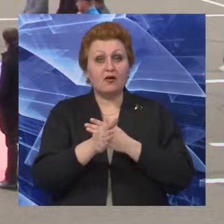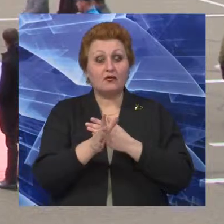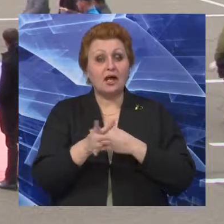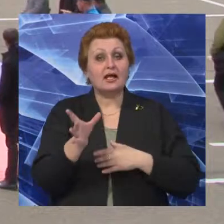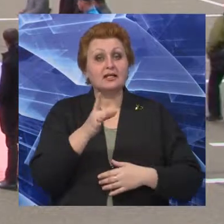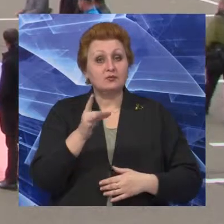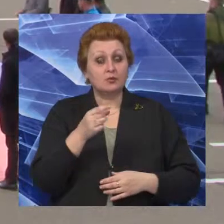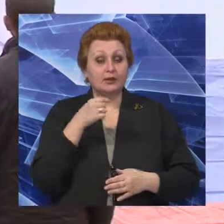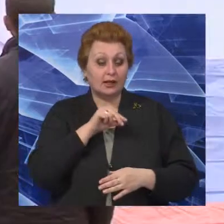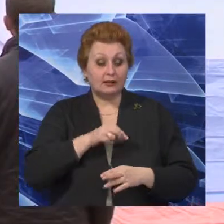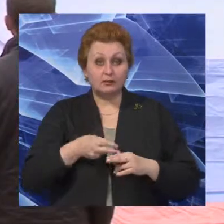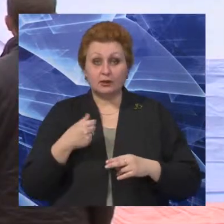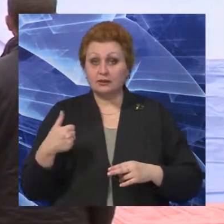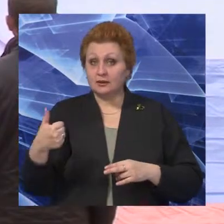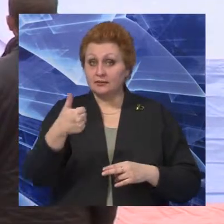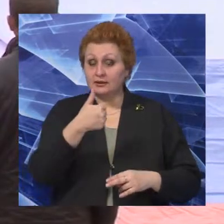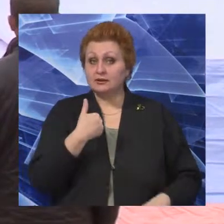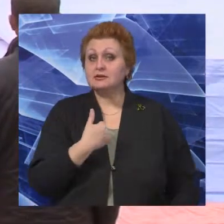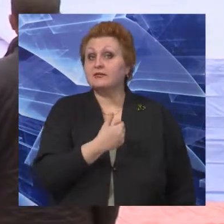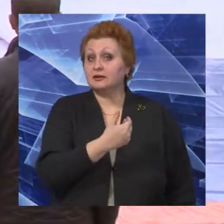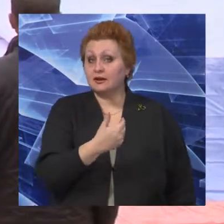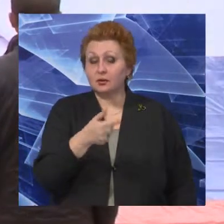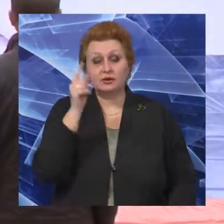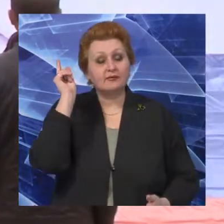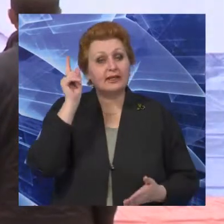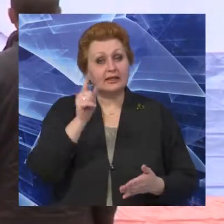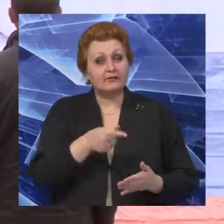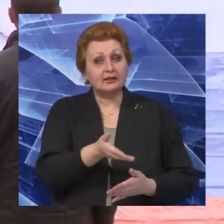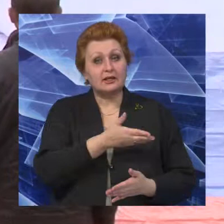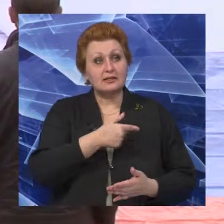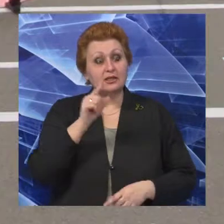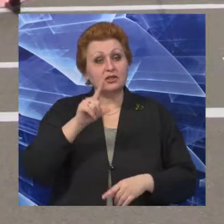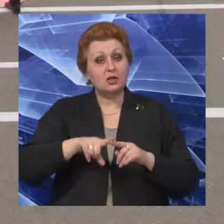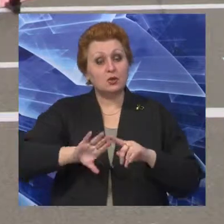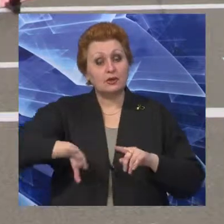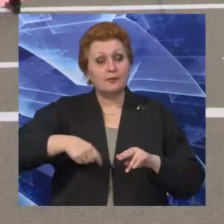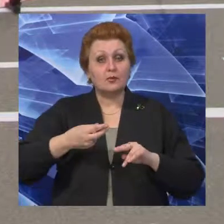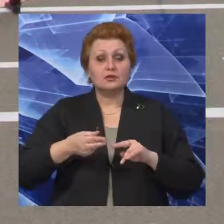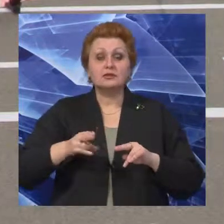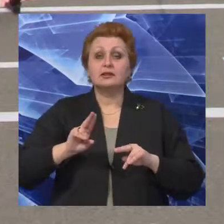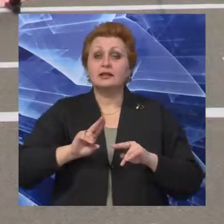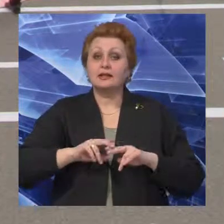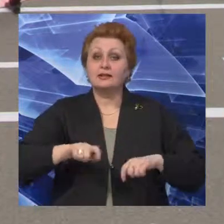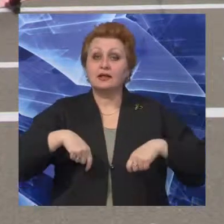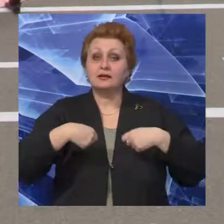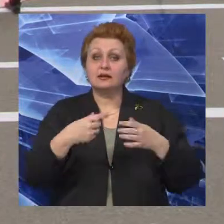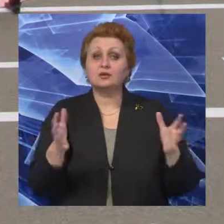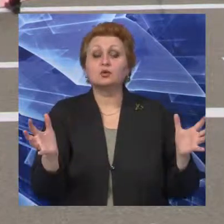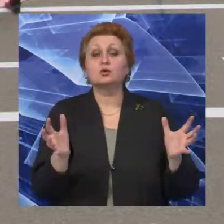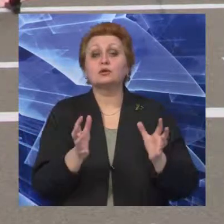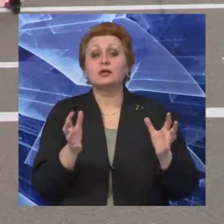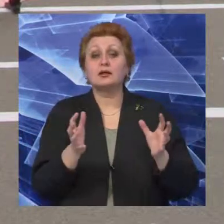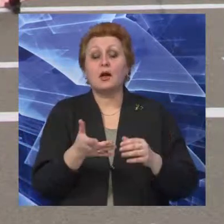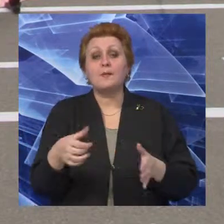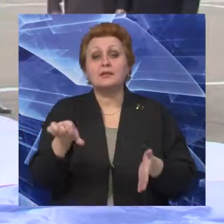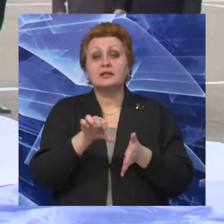флаг республики, характеризуя этим единство народов Кавказа и верность идеалам нашей Родины. После чего этот символ единства отдадут на хранение в